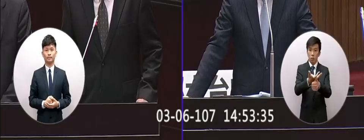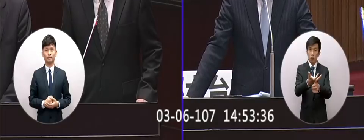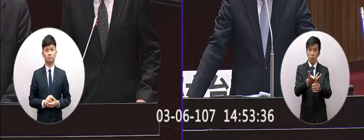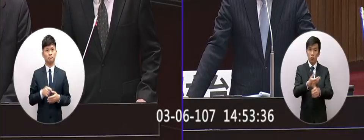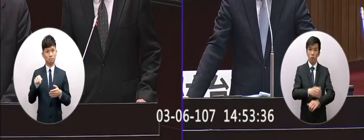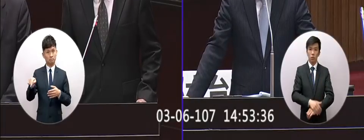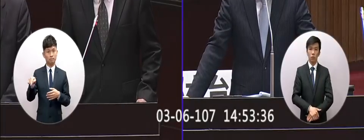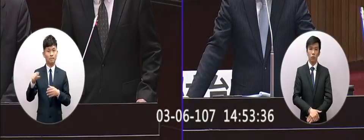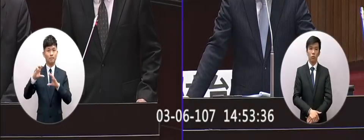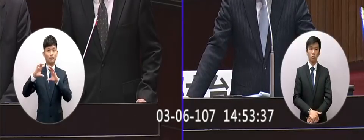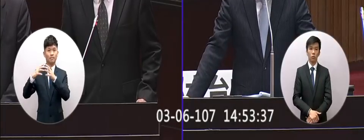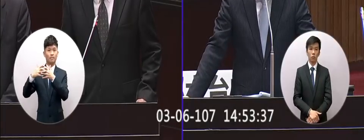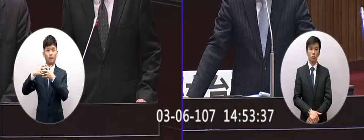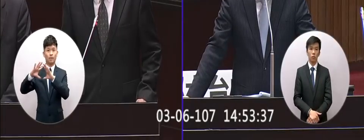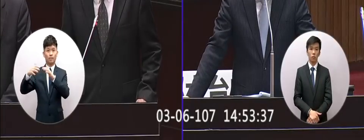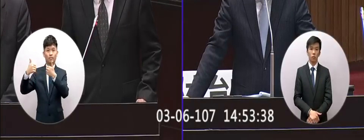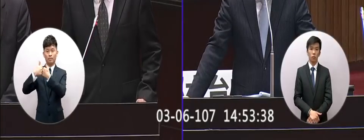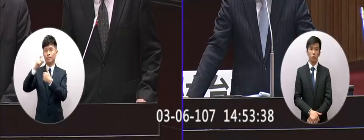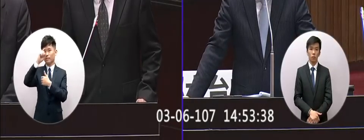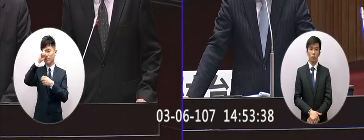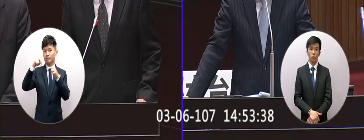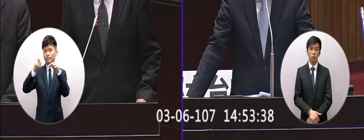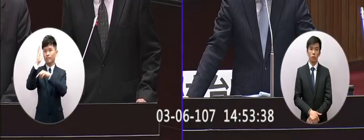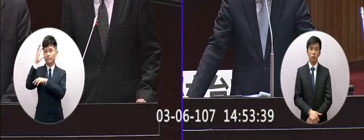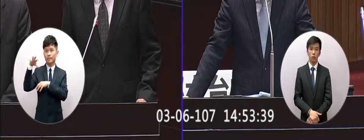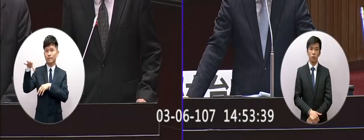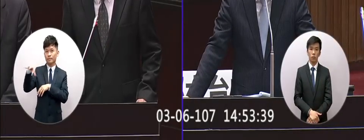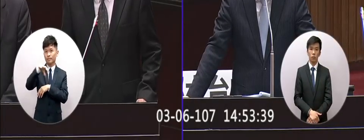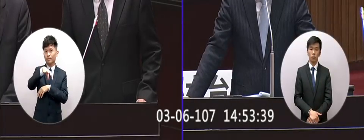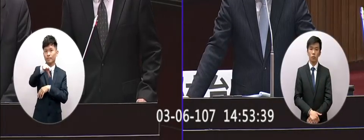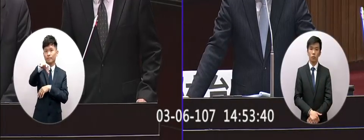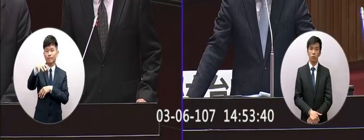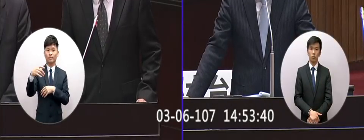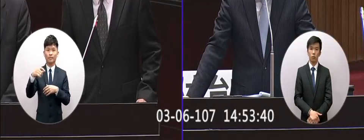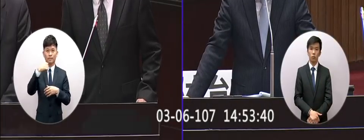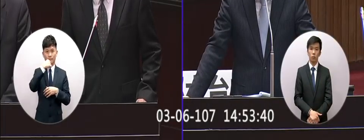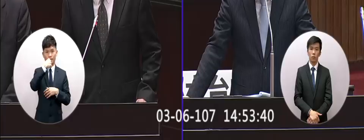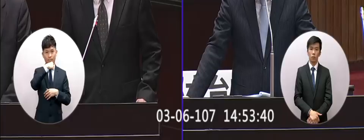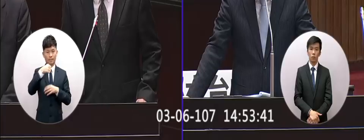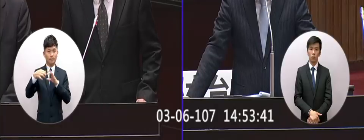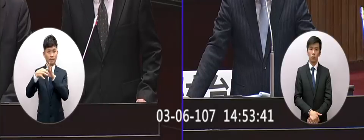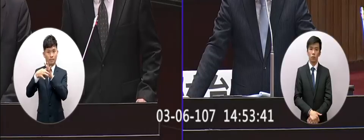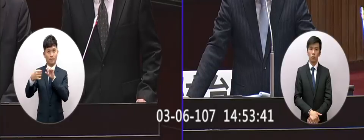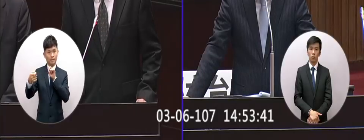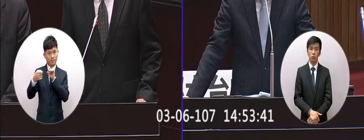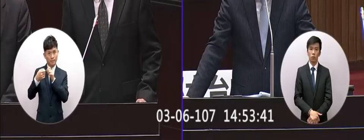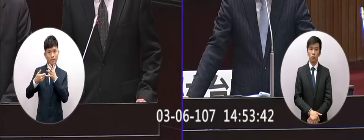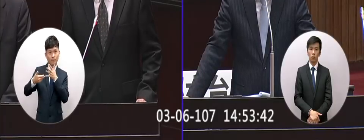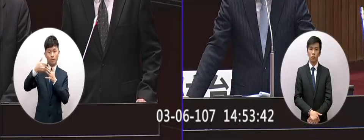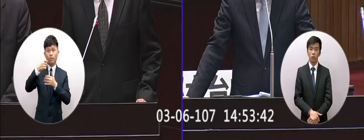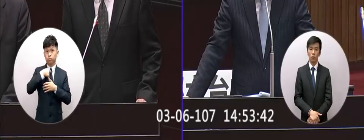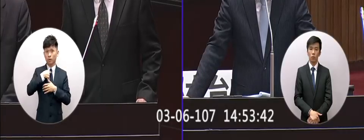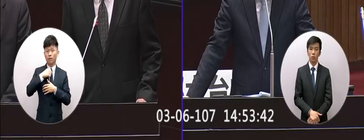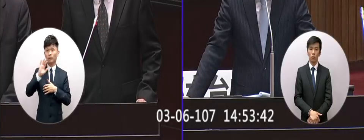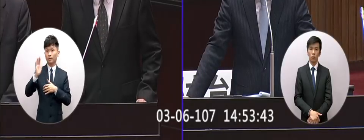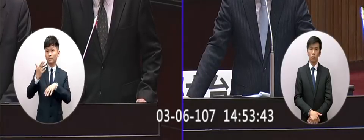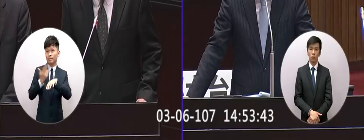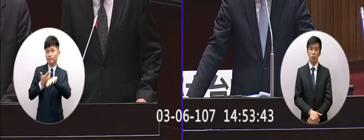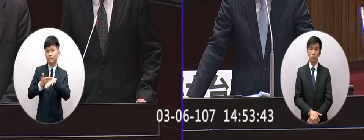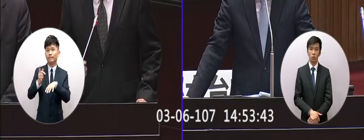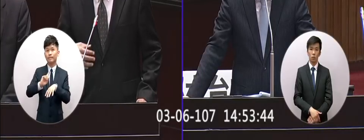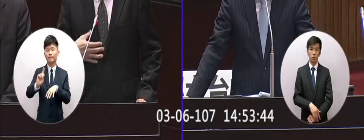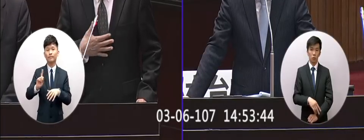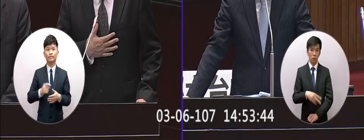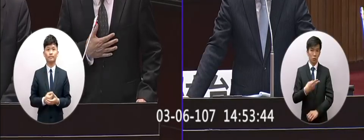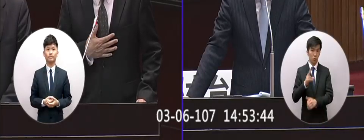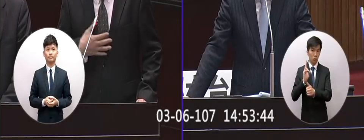个是美国国会希望行政部门能够提升台美关系。那至于台美关系如何来提升，就必须要用。 所以还是回到行